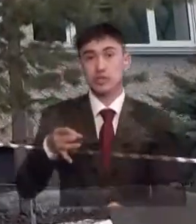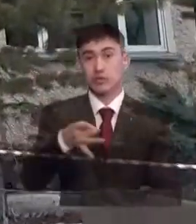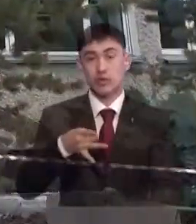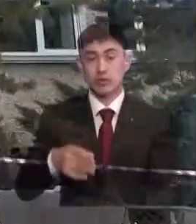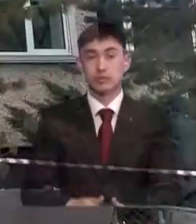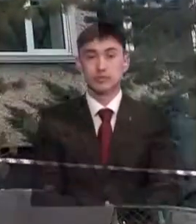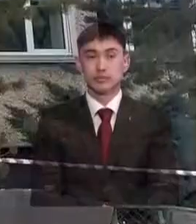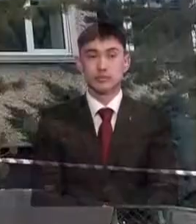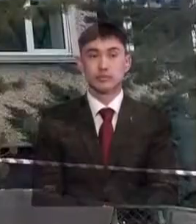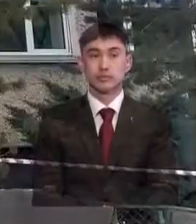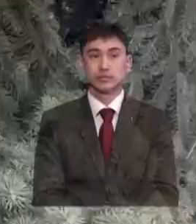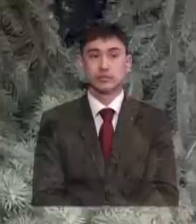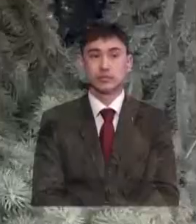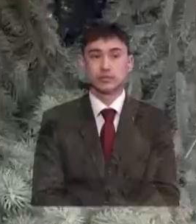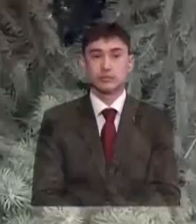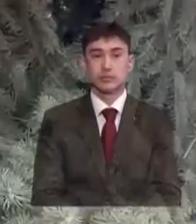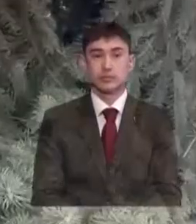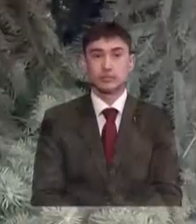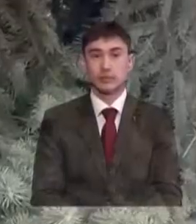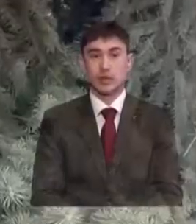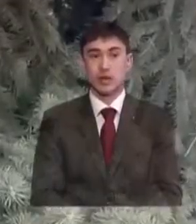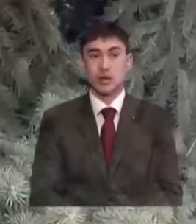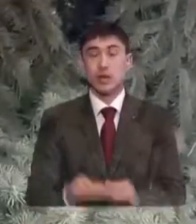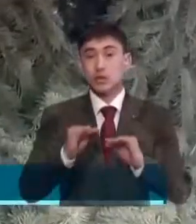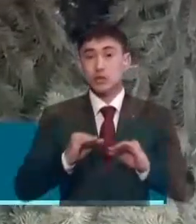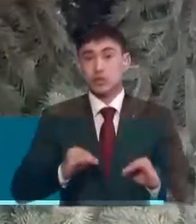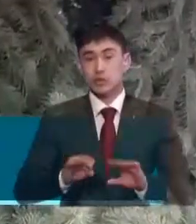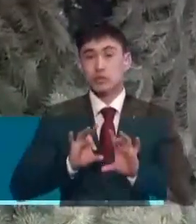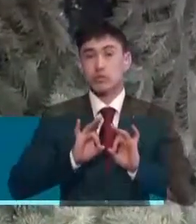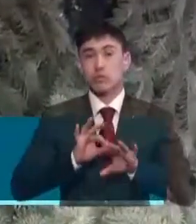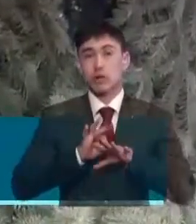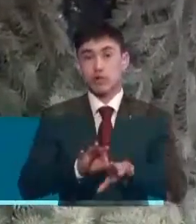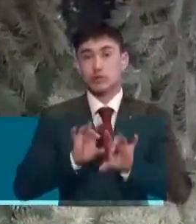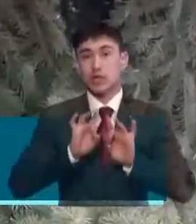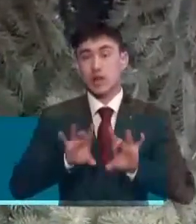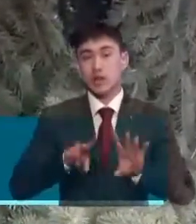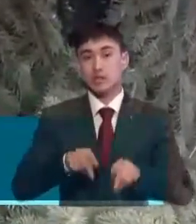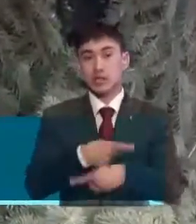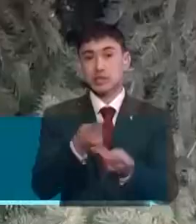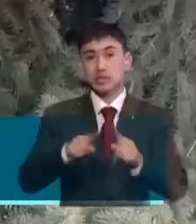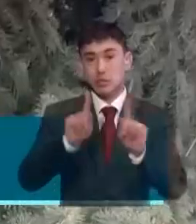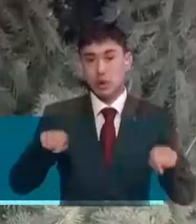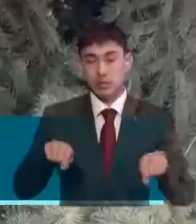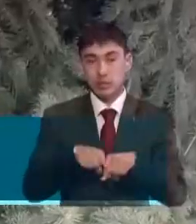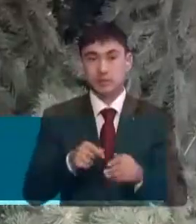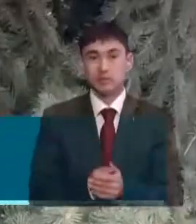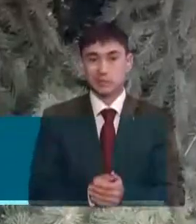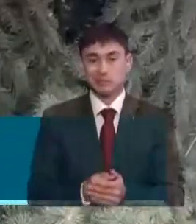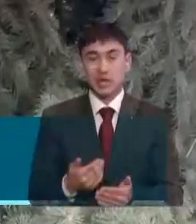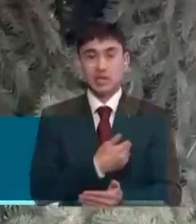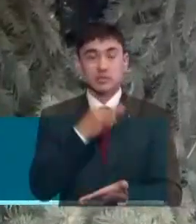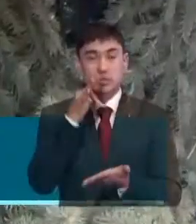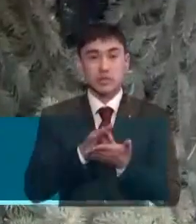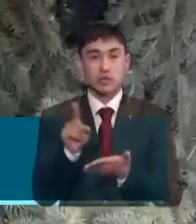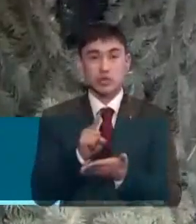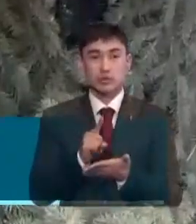Илийского района. С учащимися проводятся лекции и беседы с раздачей памяток. С Хотелось бы отметить,